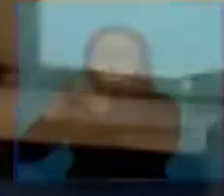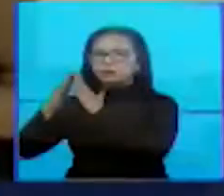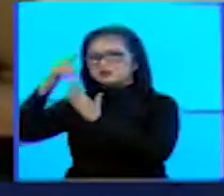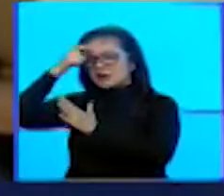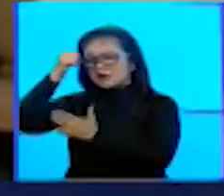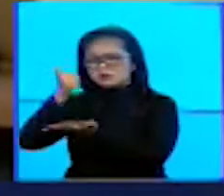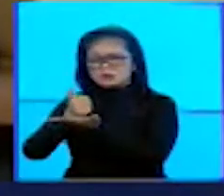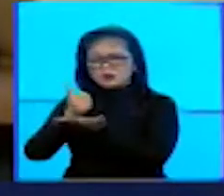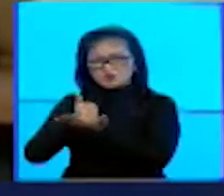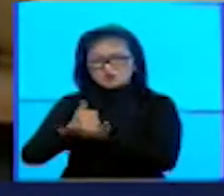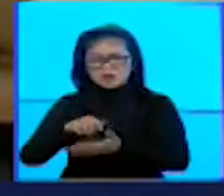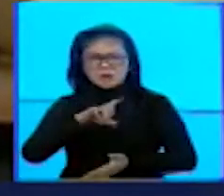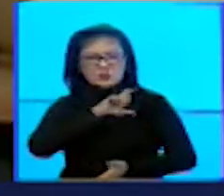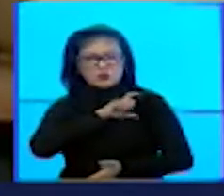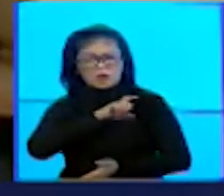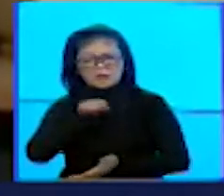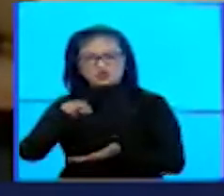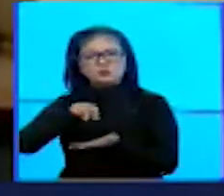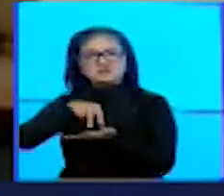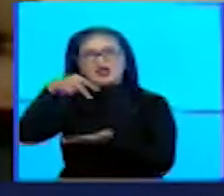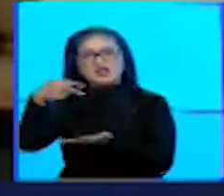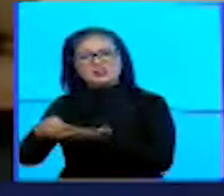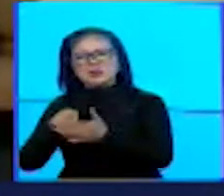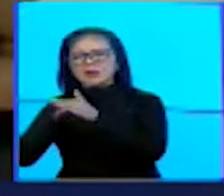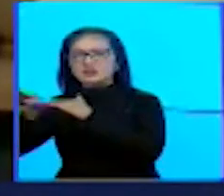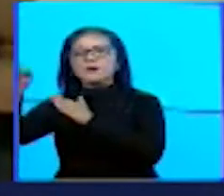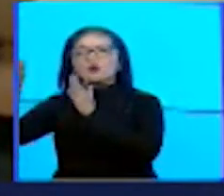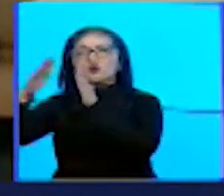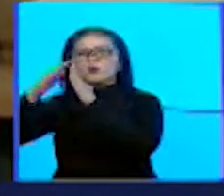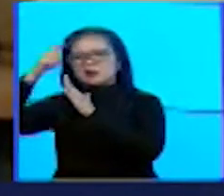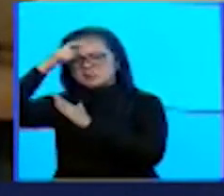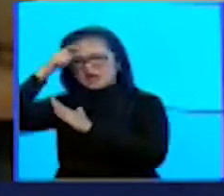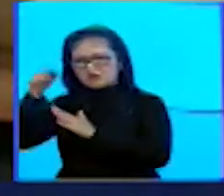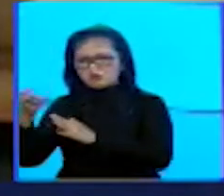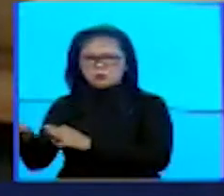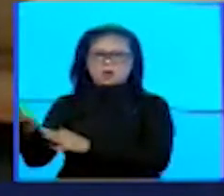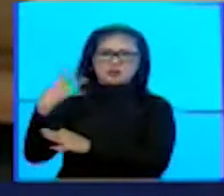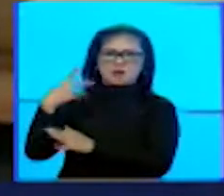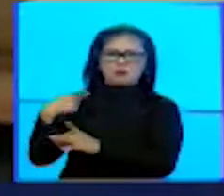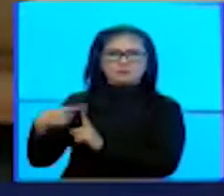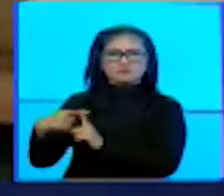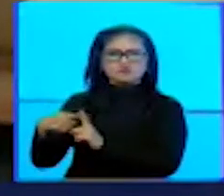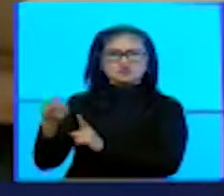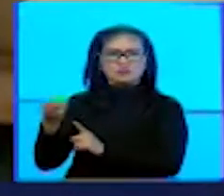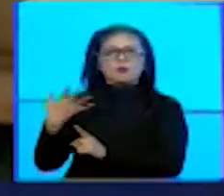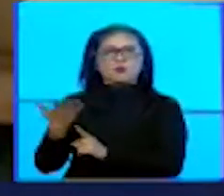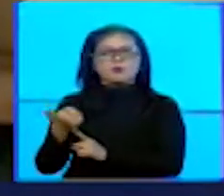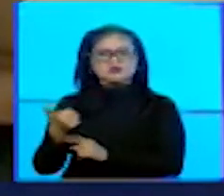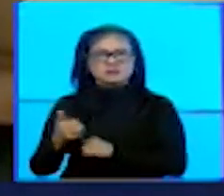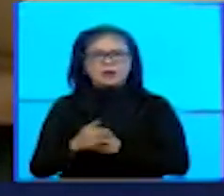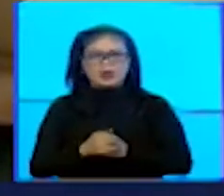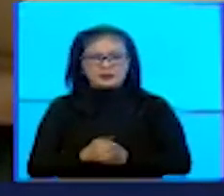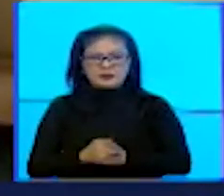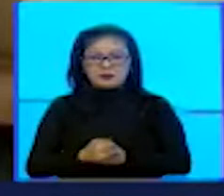dia kan harus PCR dulu. Nah, ternyata hasilnya positif. Jadi sekarang sebenarnya di dalam proses